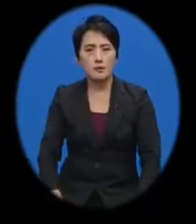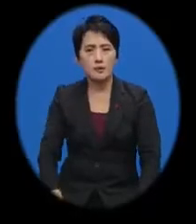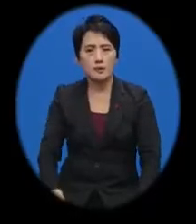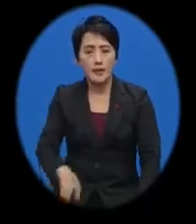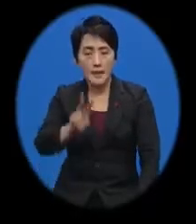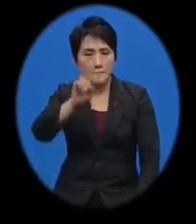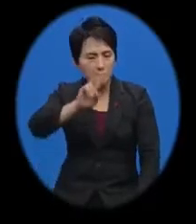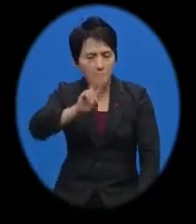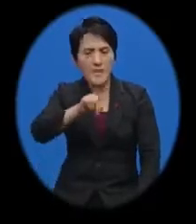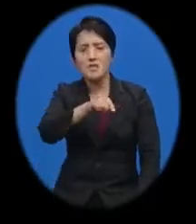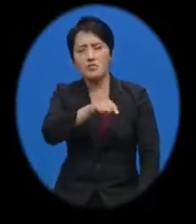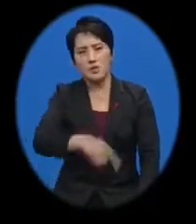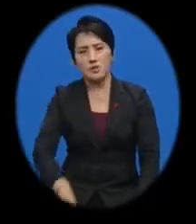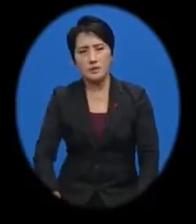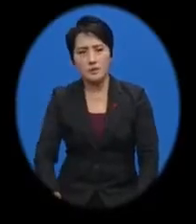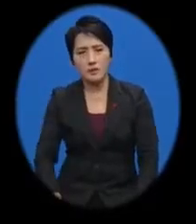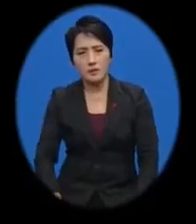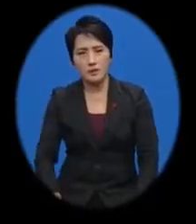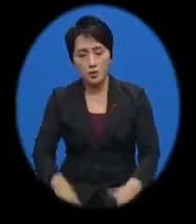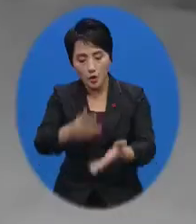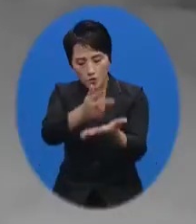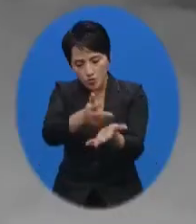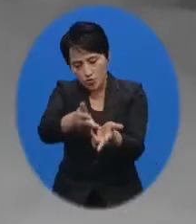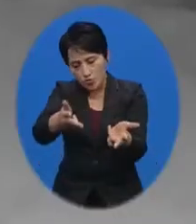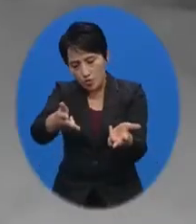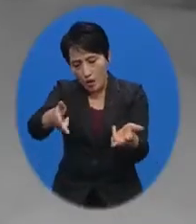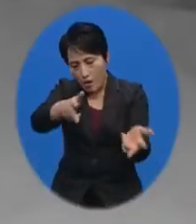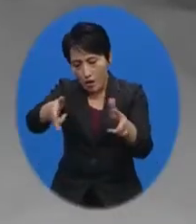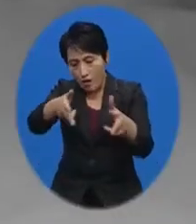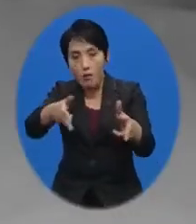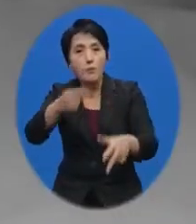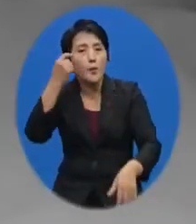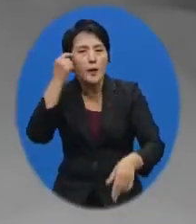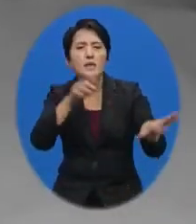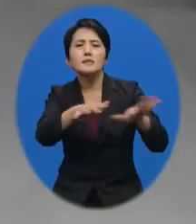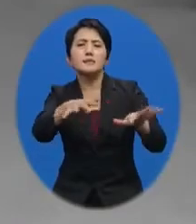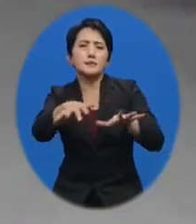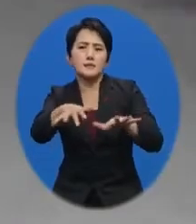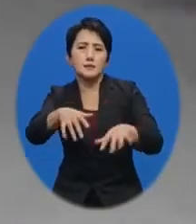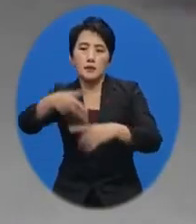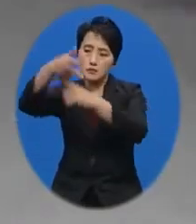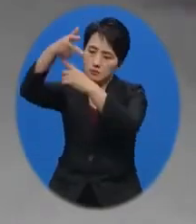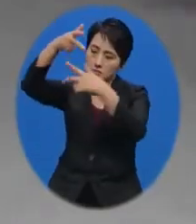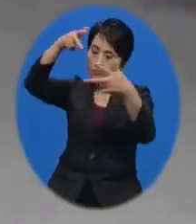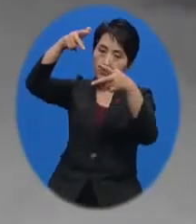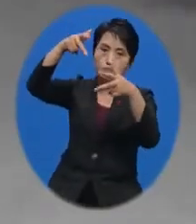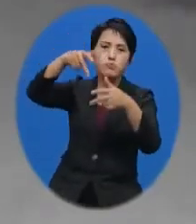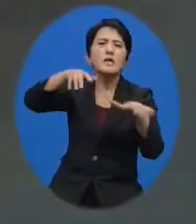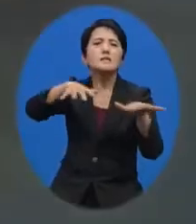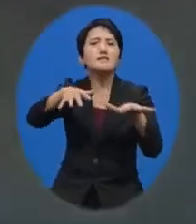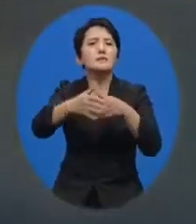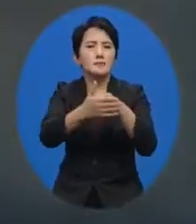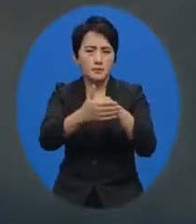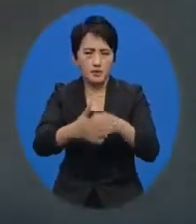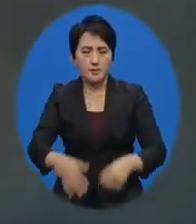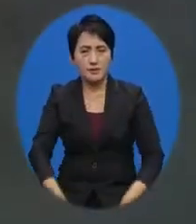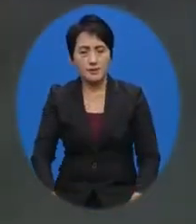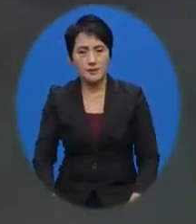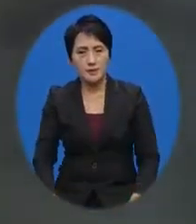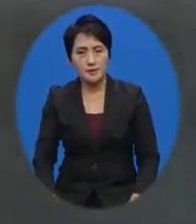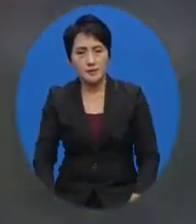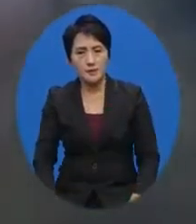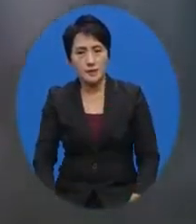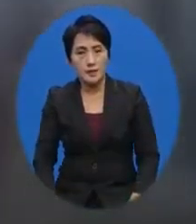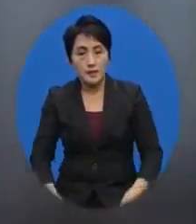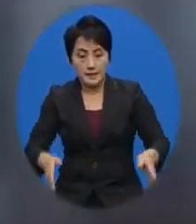마당에 세워둔 차량이 심하게 요동치고 주택가에 설치된 보안 카메라도 좌우로 흔들립니다. 주택